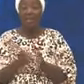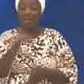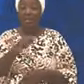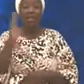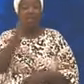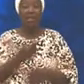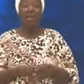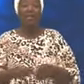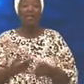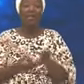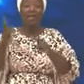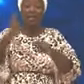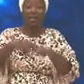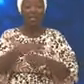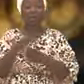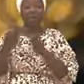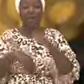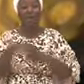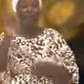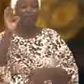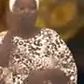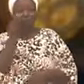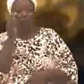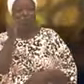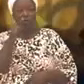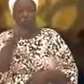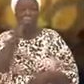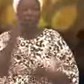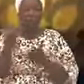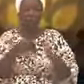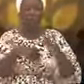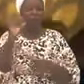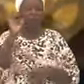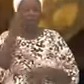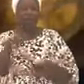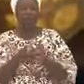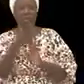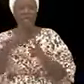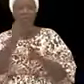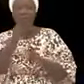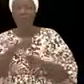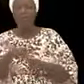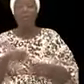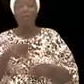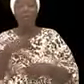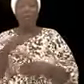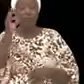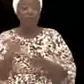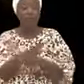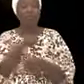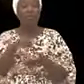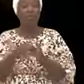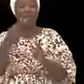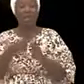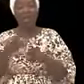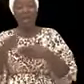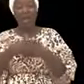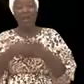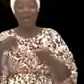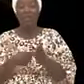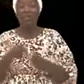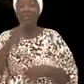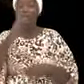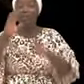je vous fais tu porteras de fruits tu seras productif après la